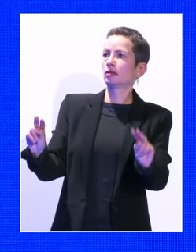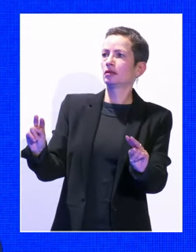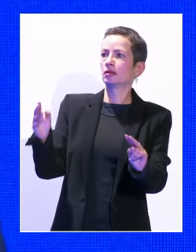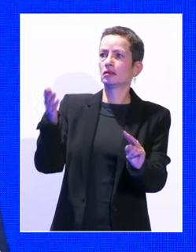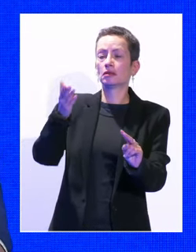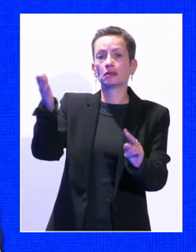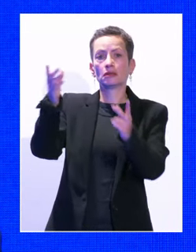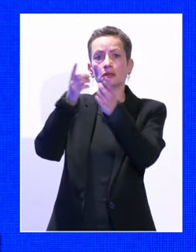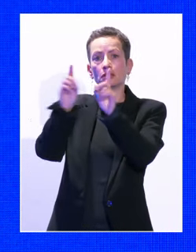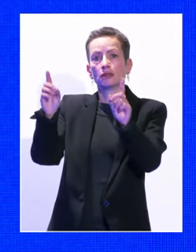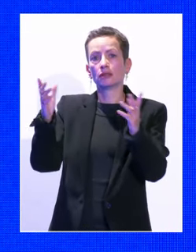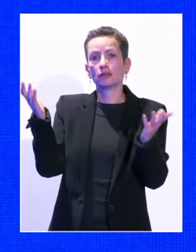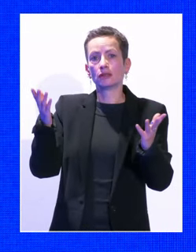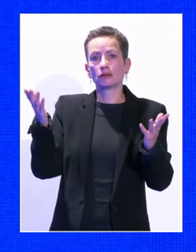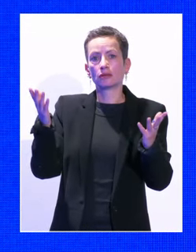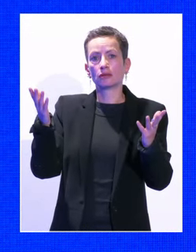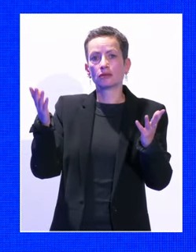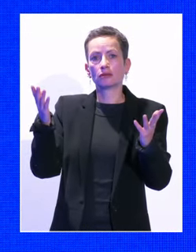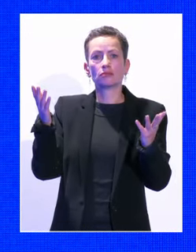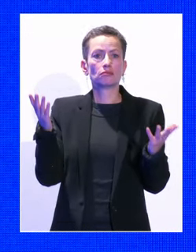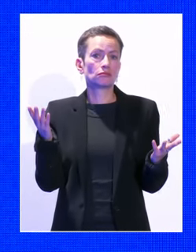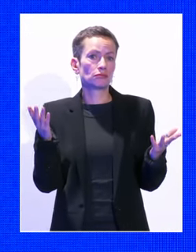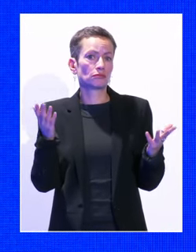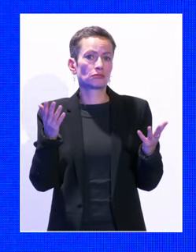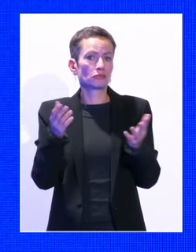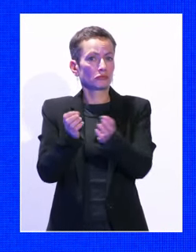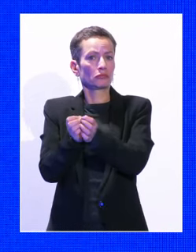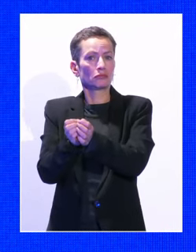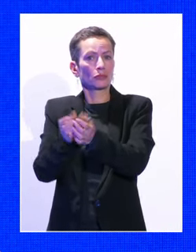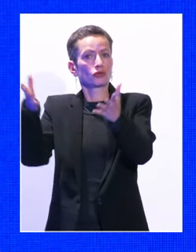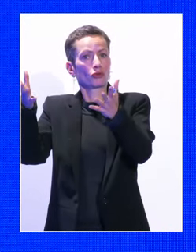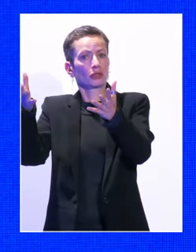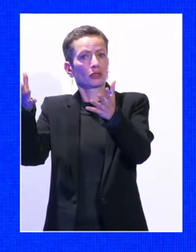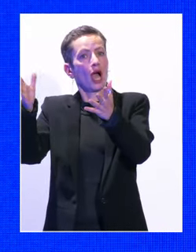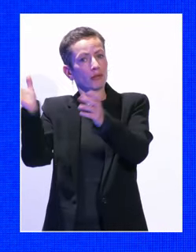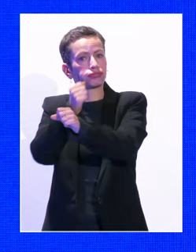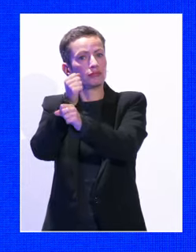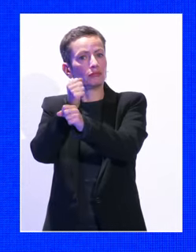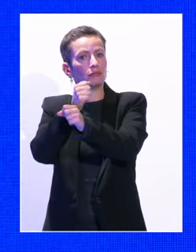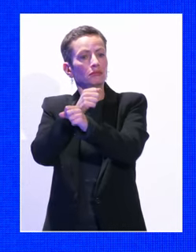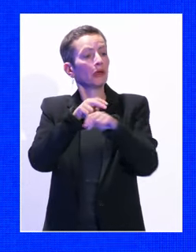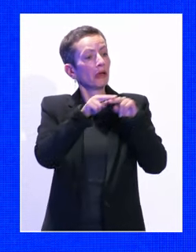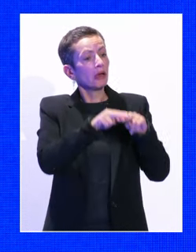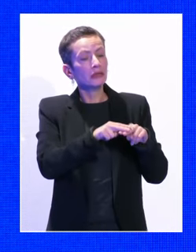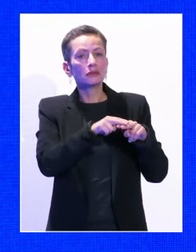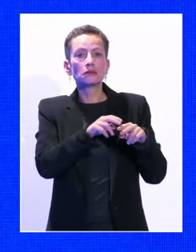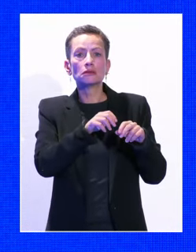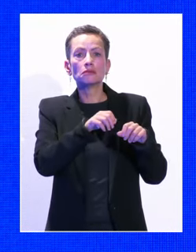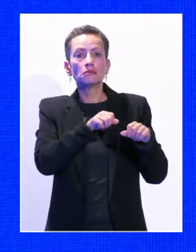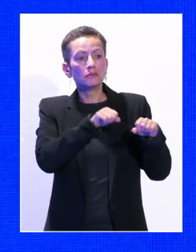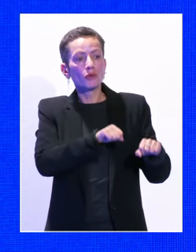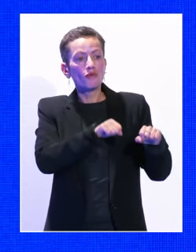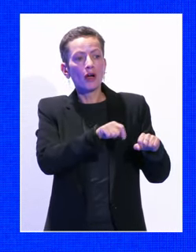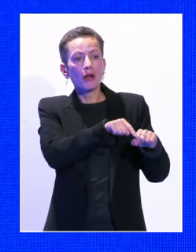purement et simplement la victoire d'une majorité et tous les pouvoirs à exercer par